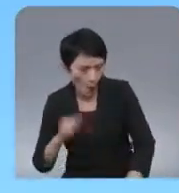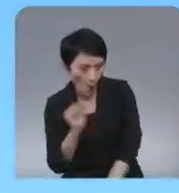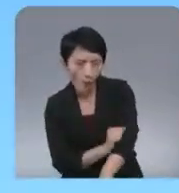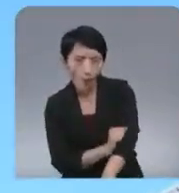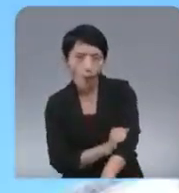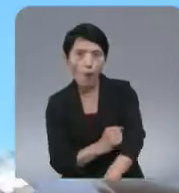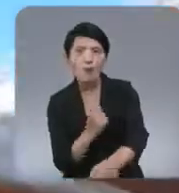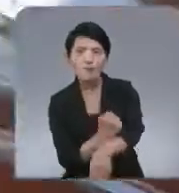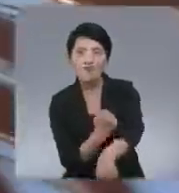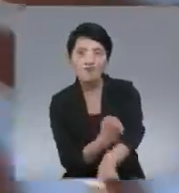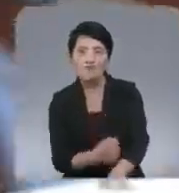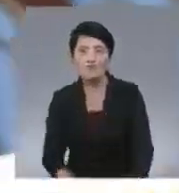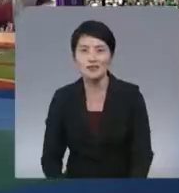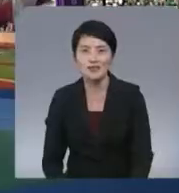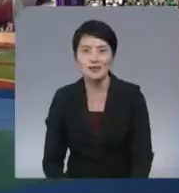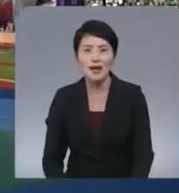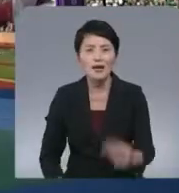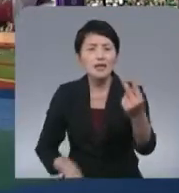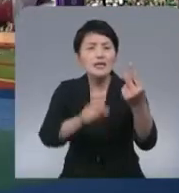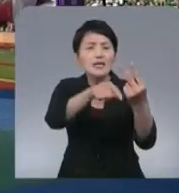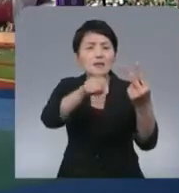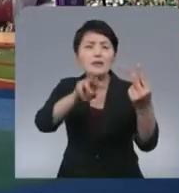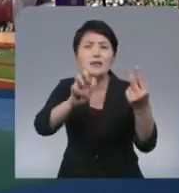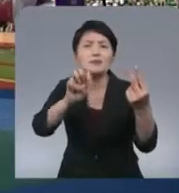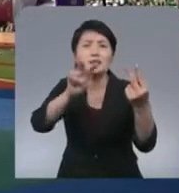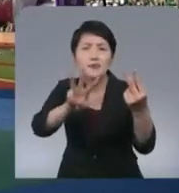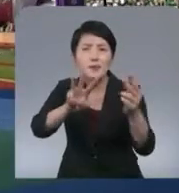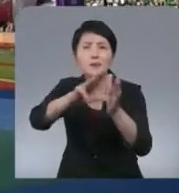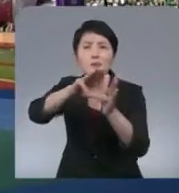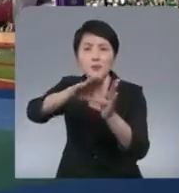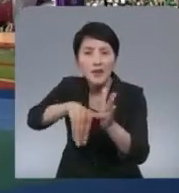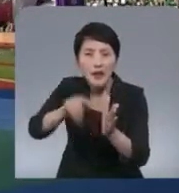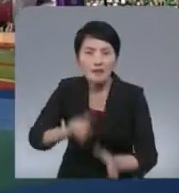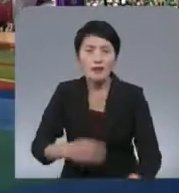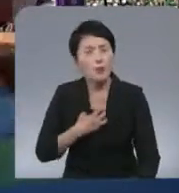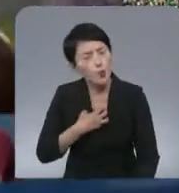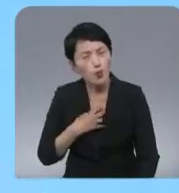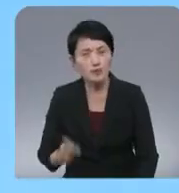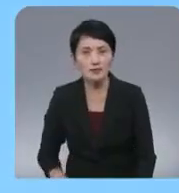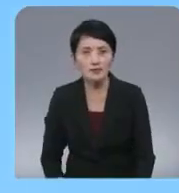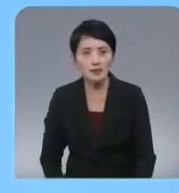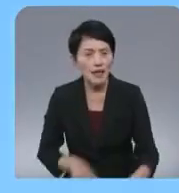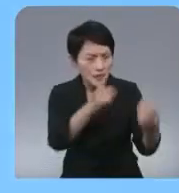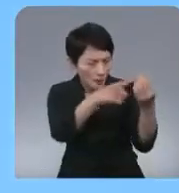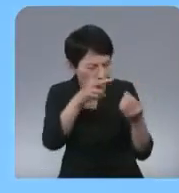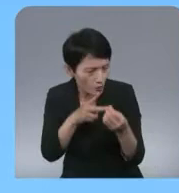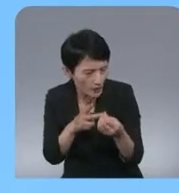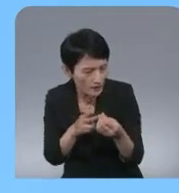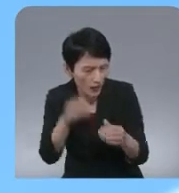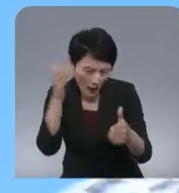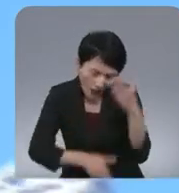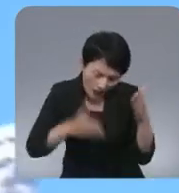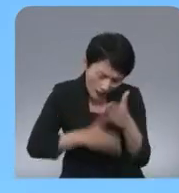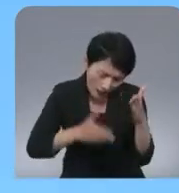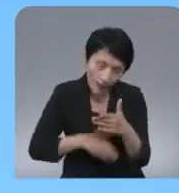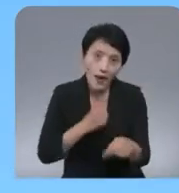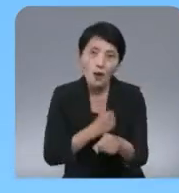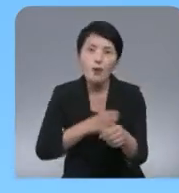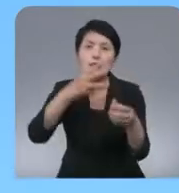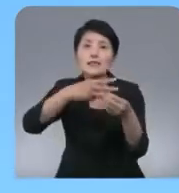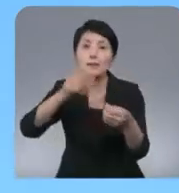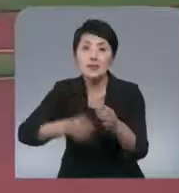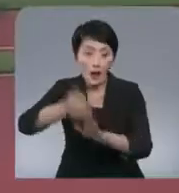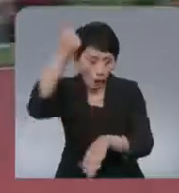im ersten versuch nach jedem erfolgreichen sprung zeigte er seinen typischen jubel und verströmte zuversicht